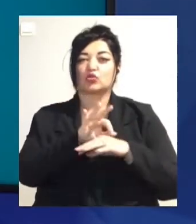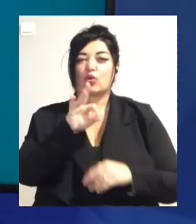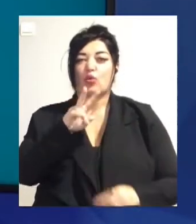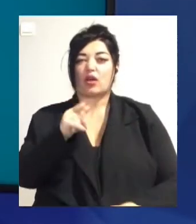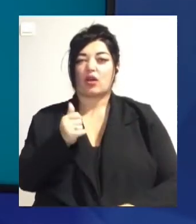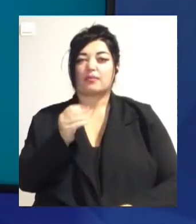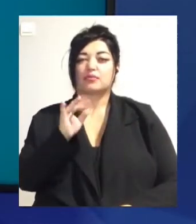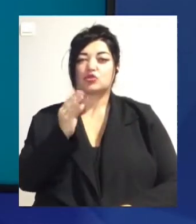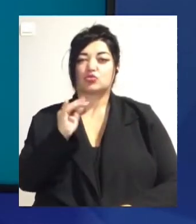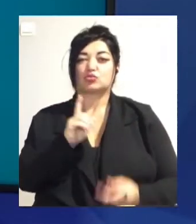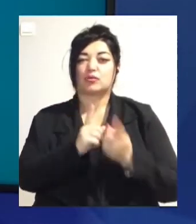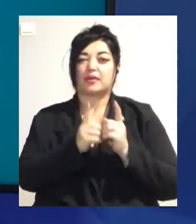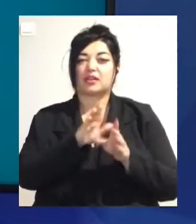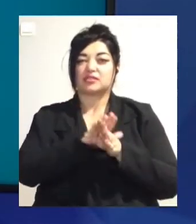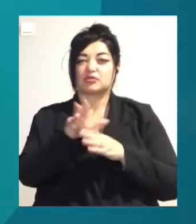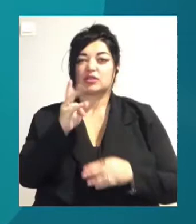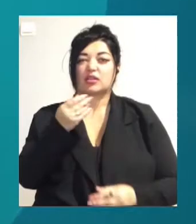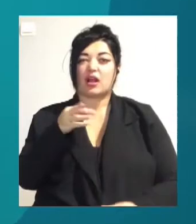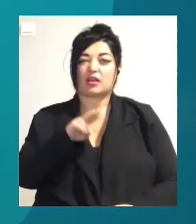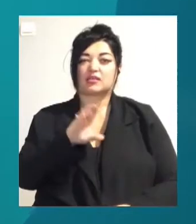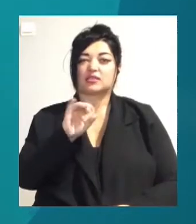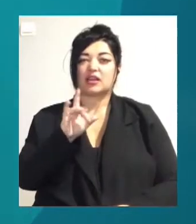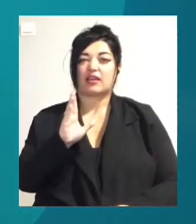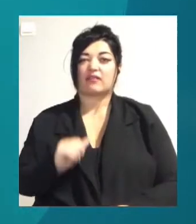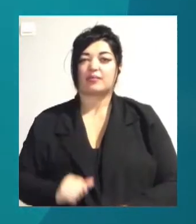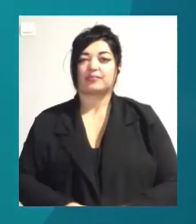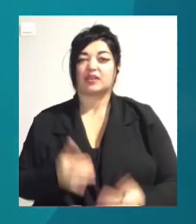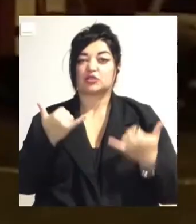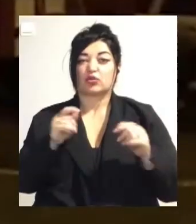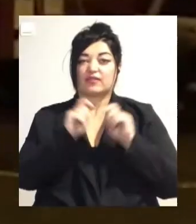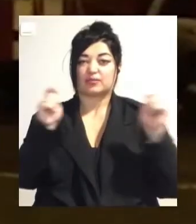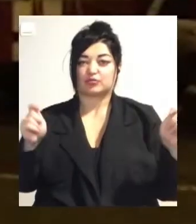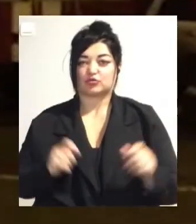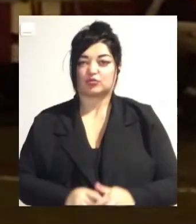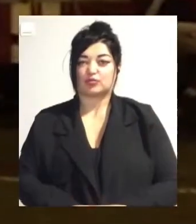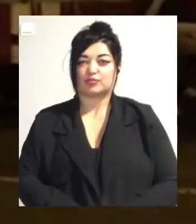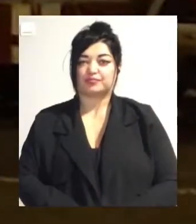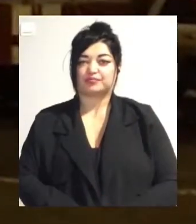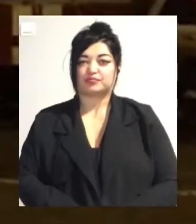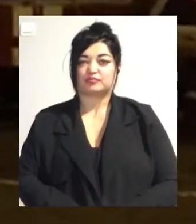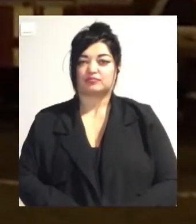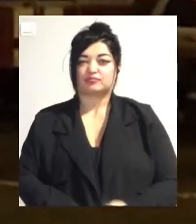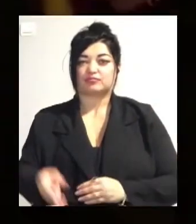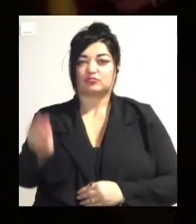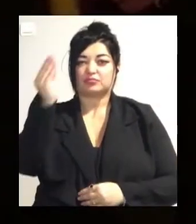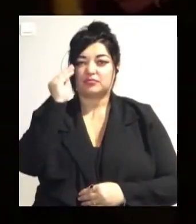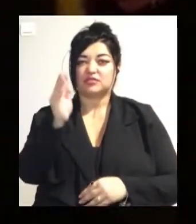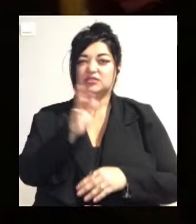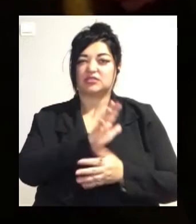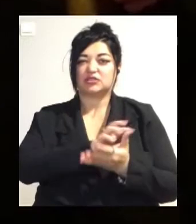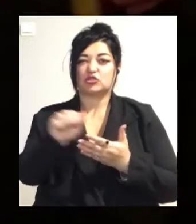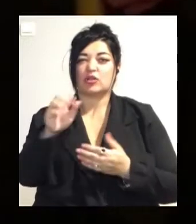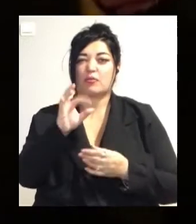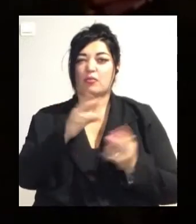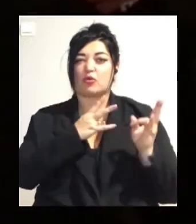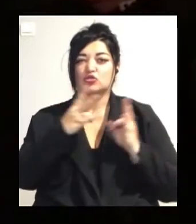Міщук. Сортопереклад здійснює Наталя Сергєєва. Сьогодні у випуску. Омисне знищення або пошкодження майна. За